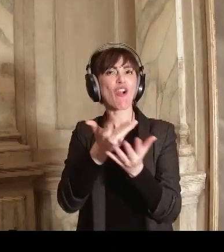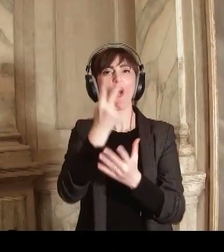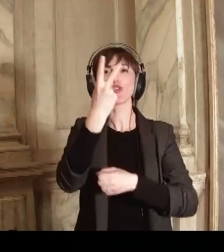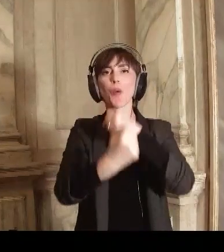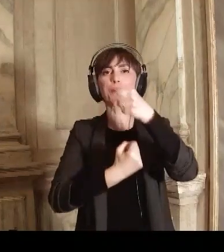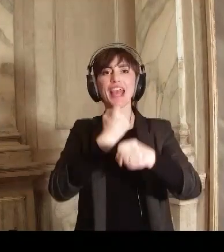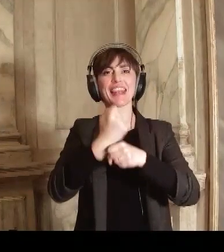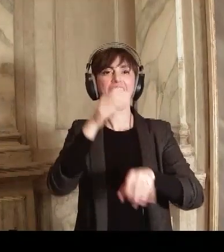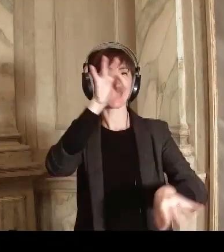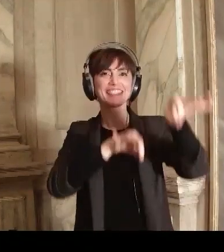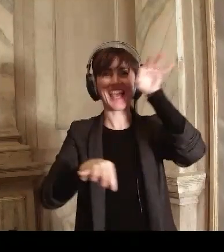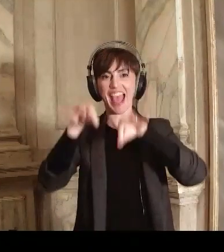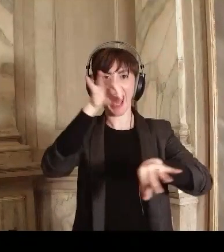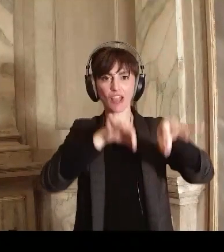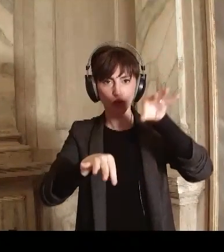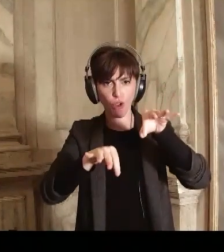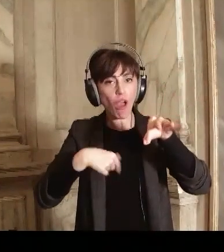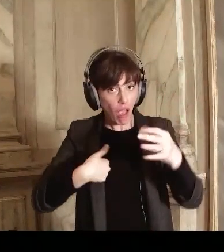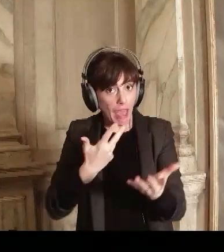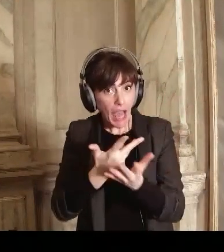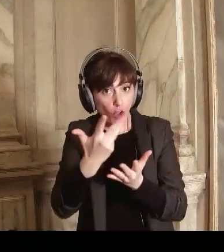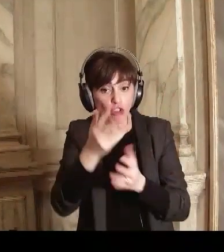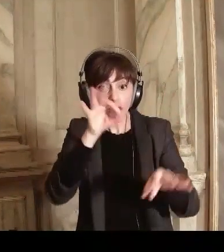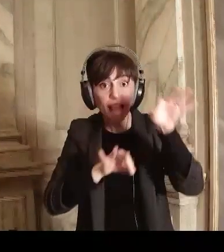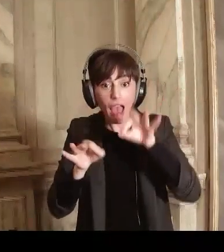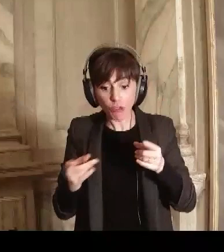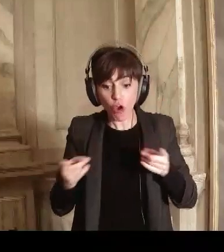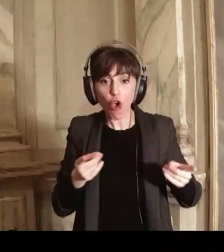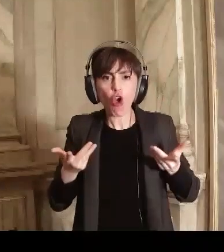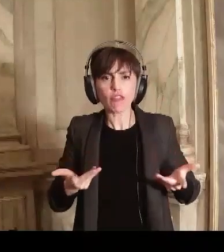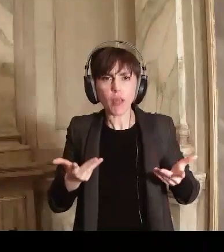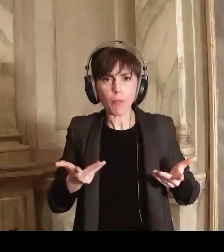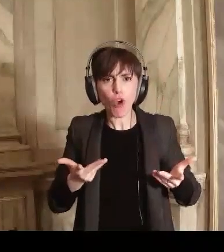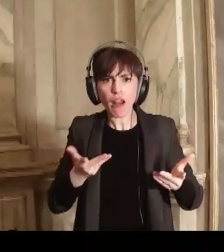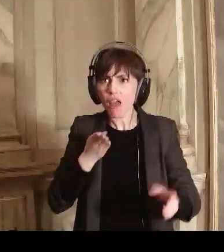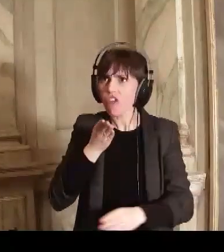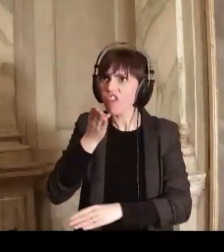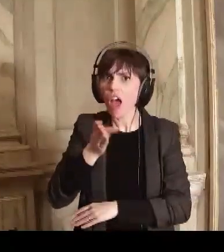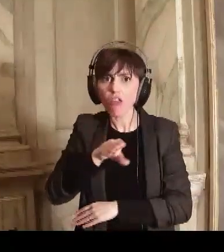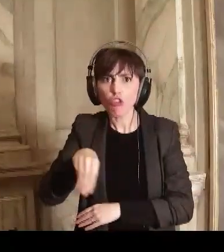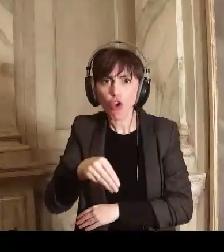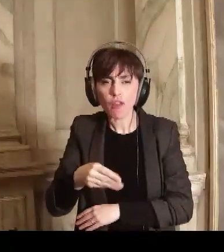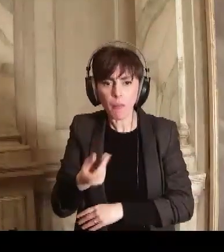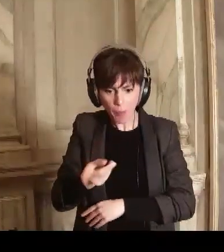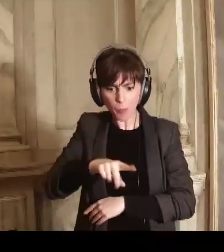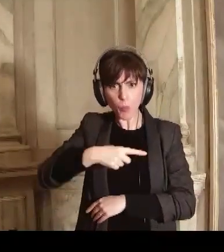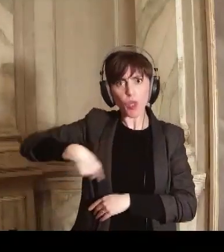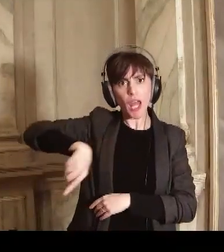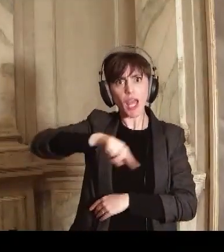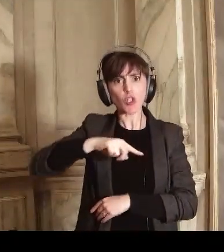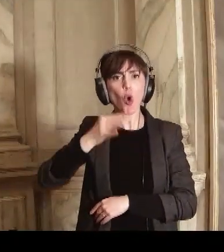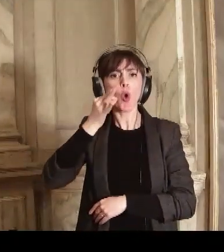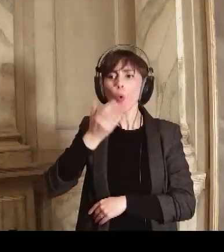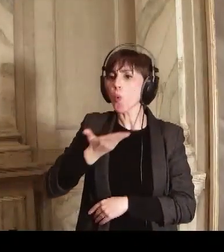interrogarci dove stia andando sì il teatro contemporaneo, ma anche noi razza umana pensante, in questi